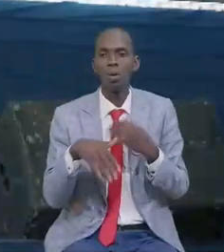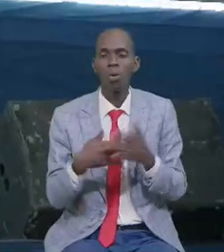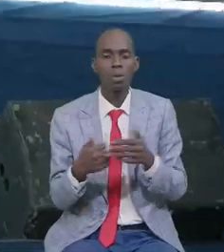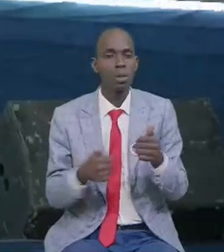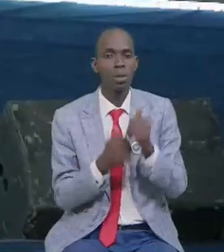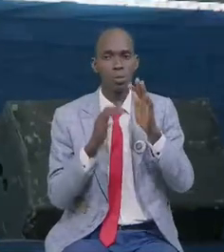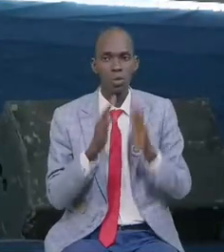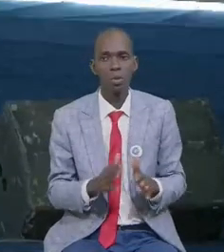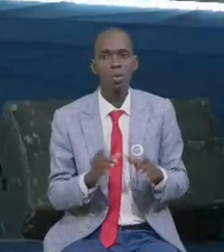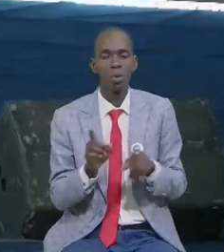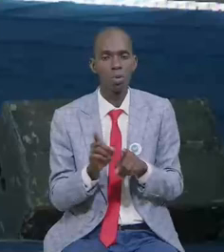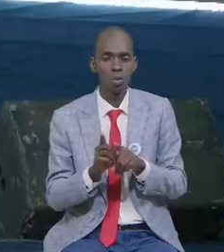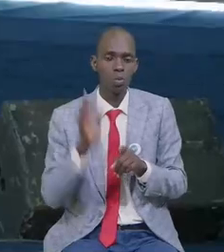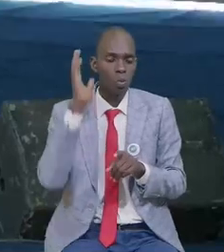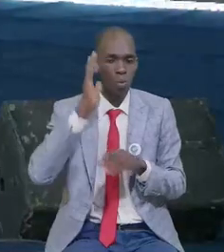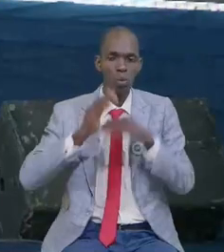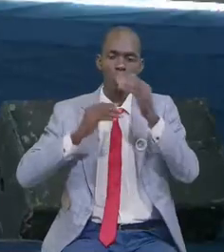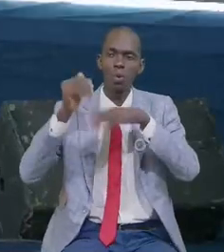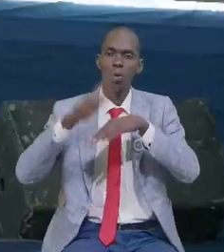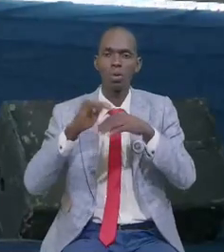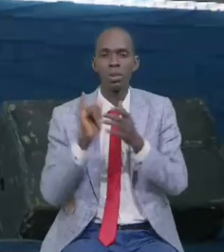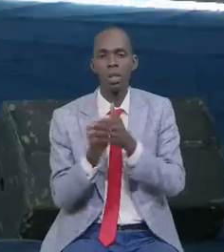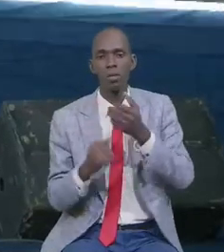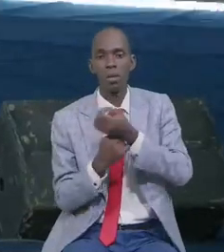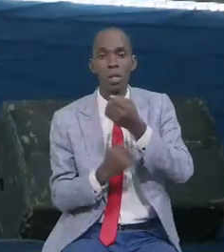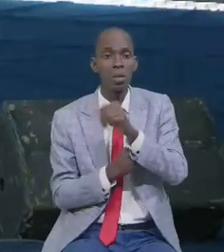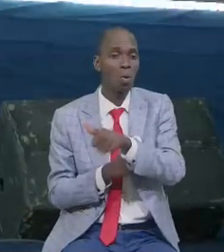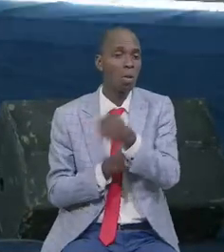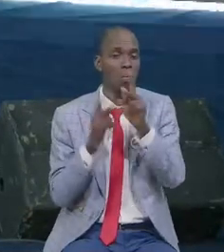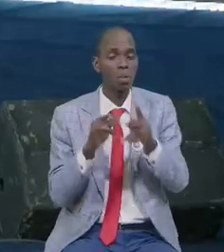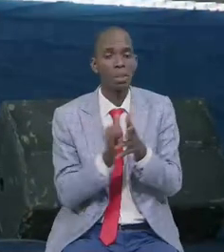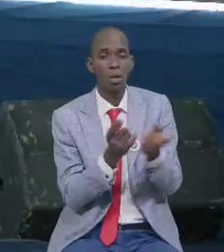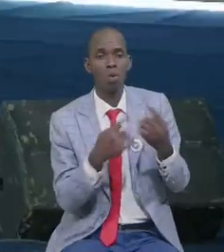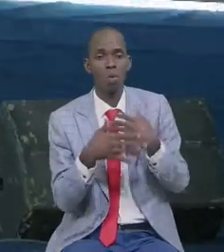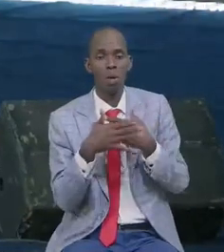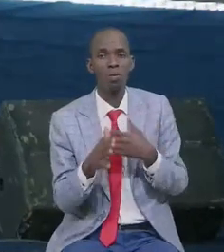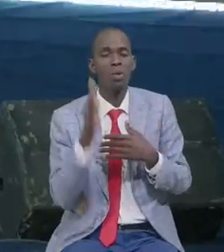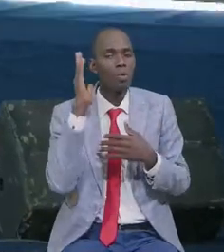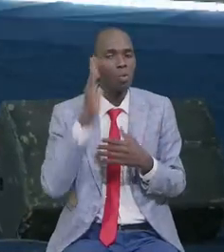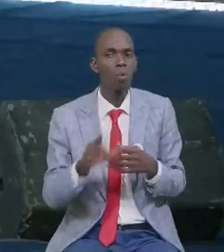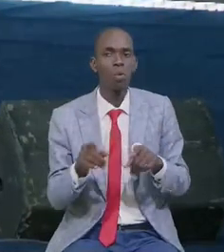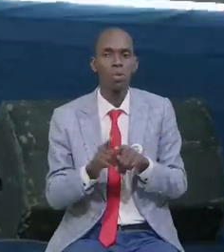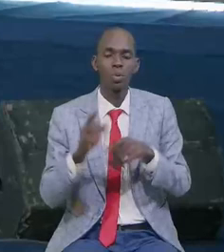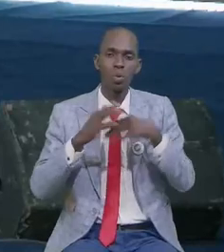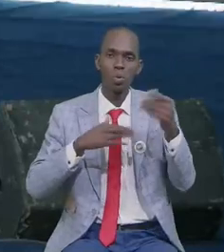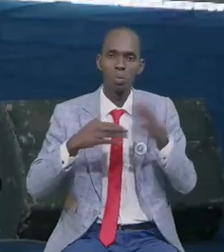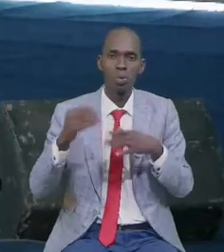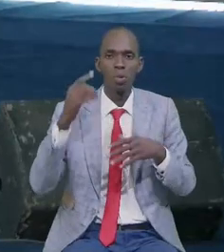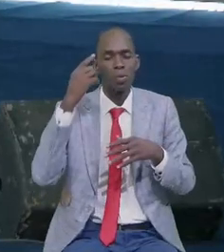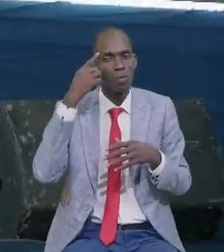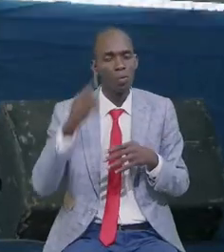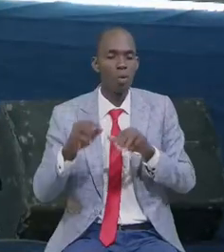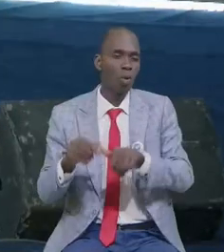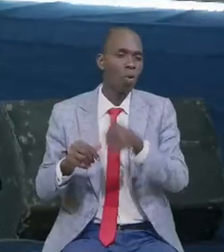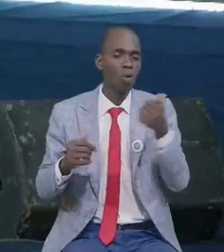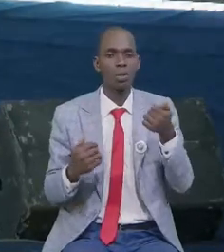également posé sur cette fondation. Toute autre personne qui vient alors et qui veut bâtir dessus, car personne ne peut poser un